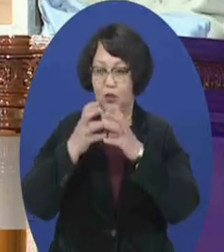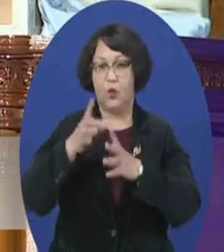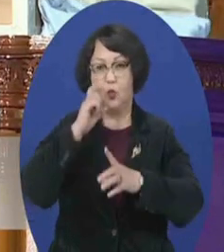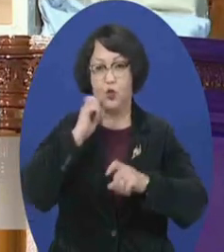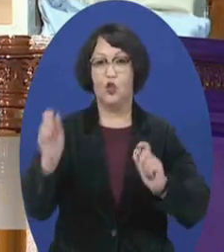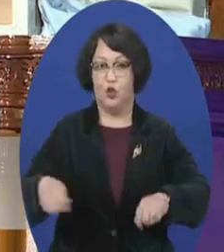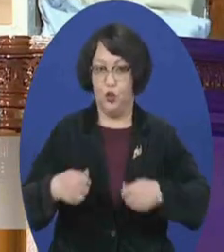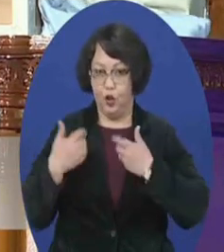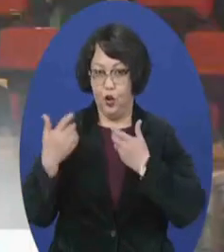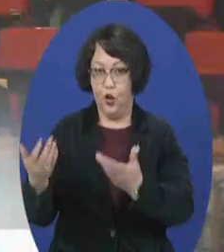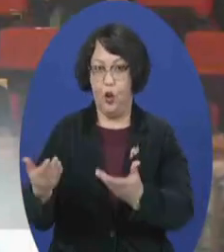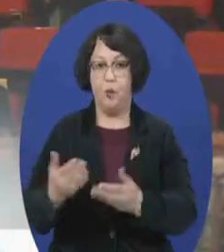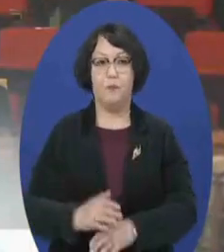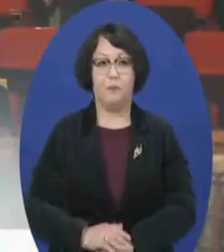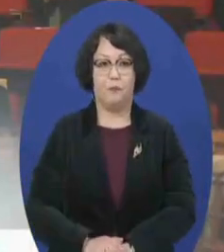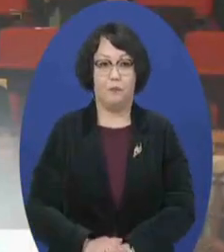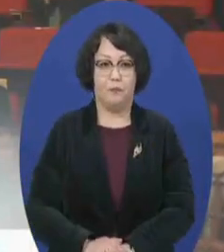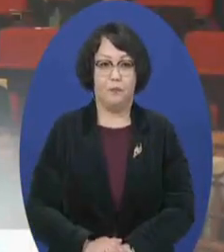хүсэрөөё.